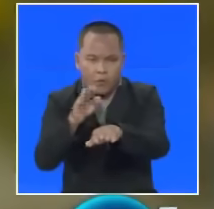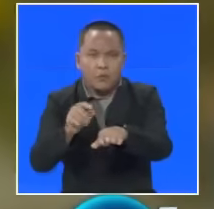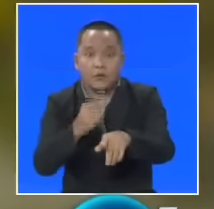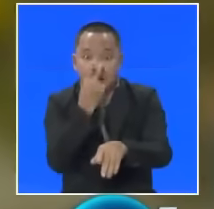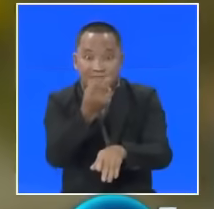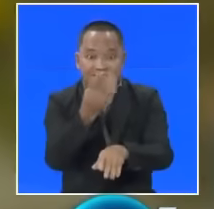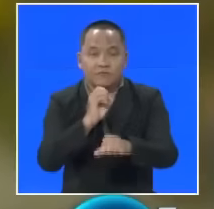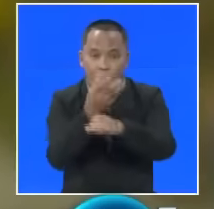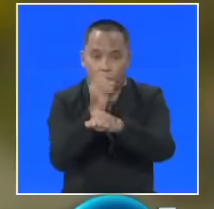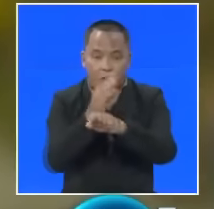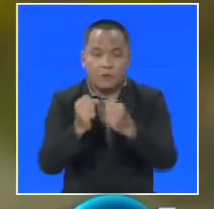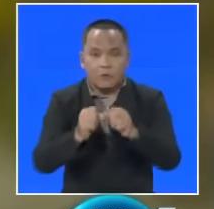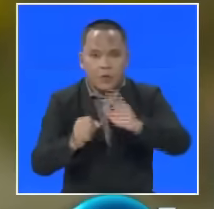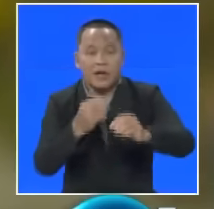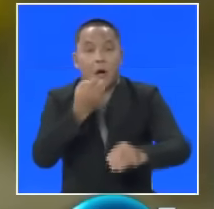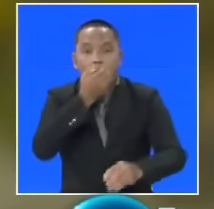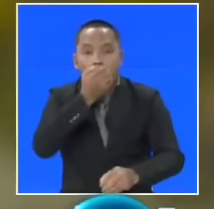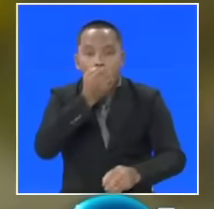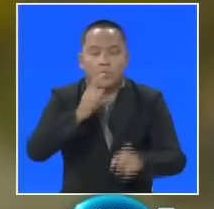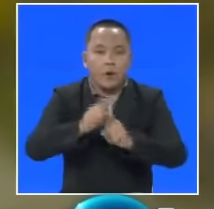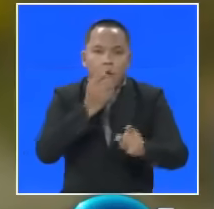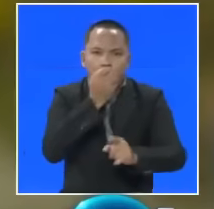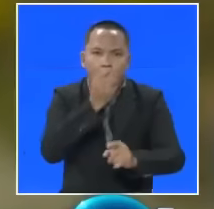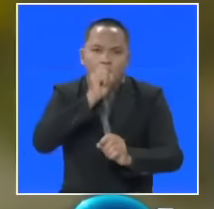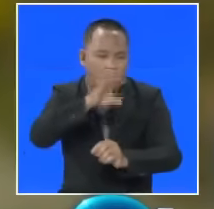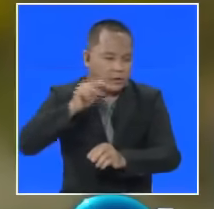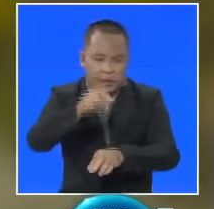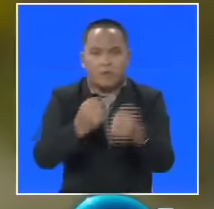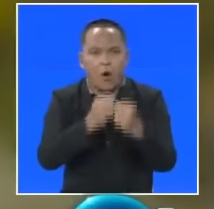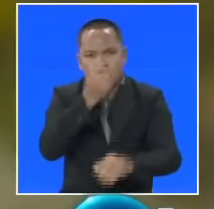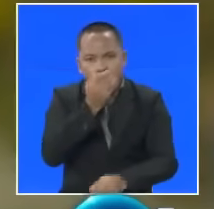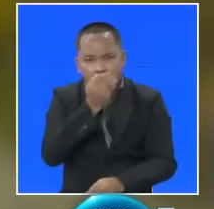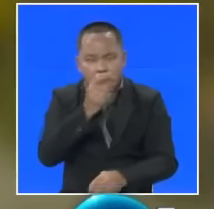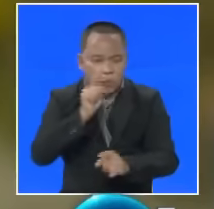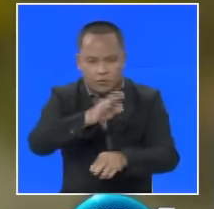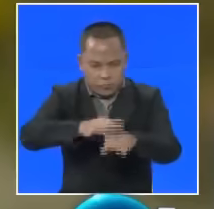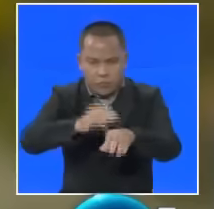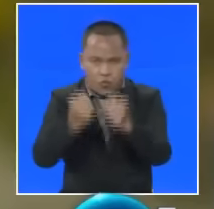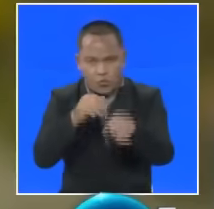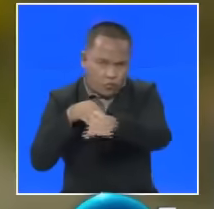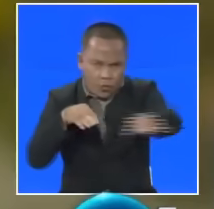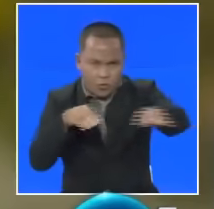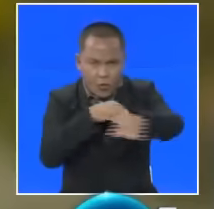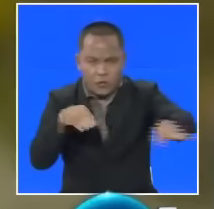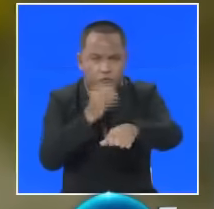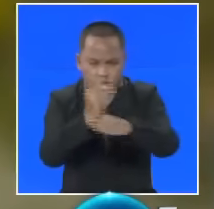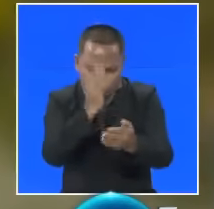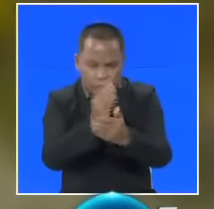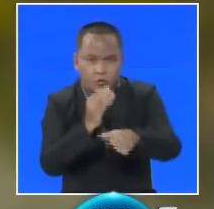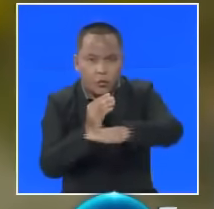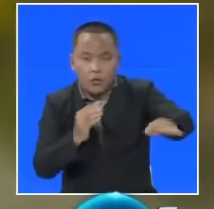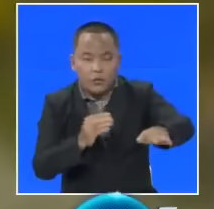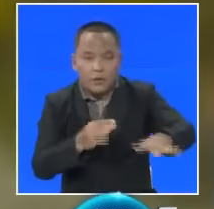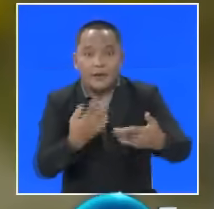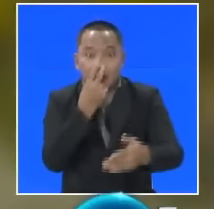ห็นไหมคะแล้วก็ใช้สัญญาณเสียงไซเรนพูดออกคำสั่งผ่านไมโครโฟน เรียกให้รถยนต์คันดังกล่าวหยุด